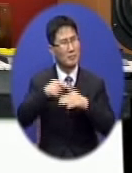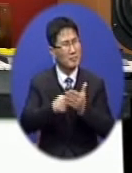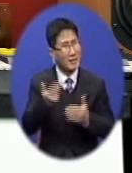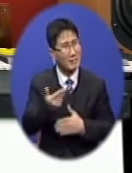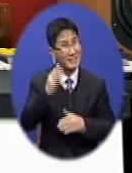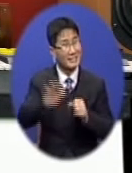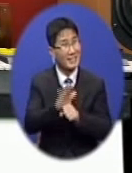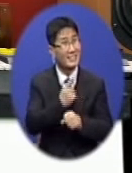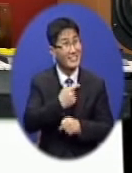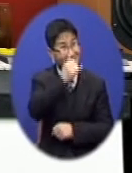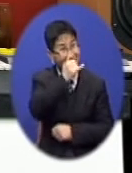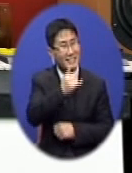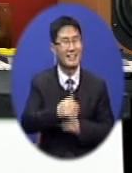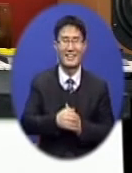있으신가요?